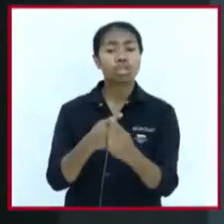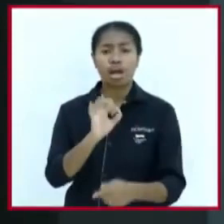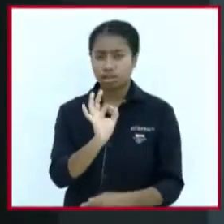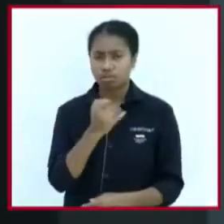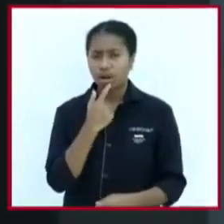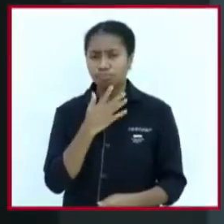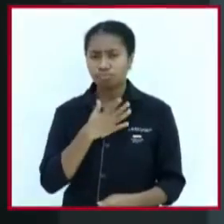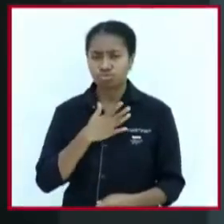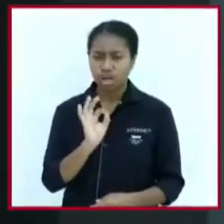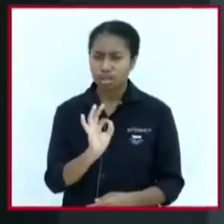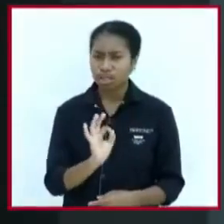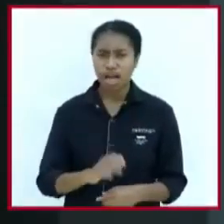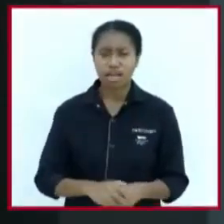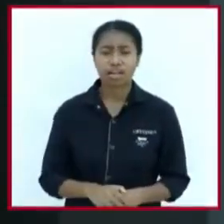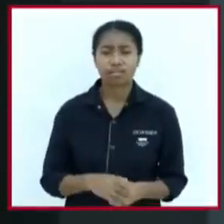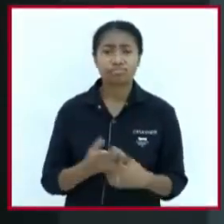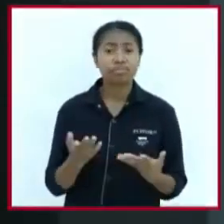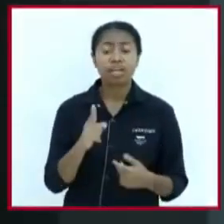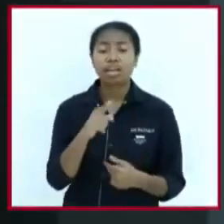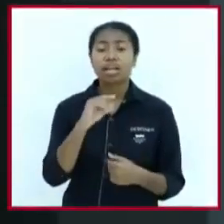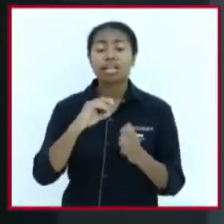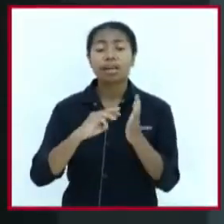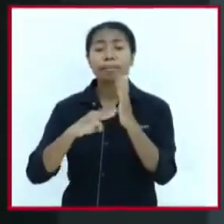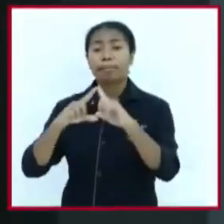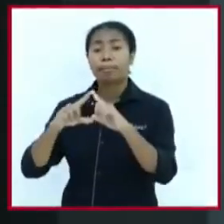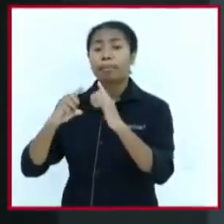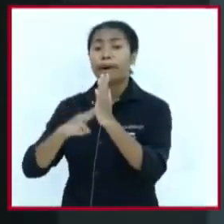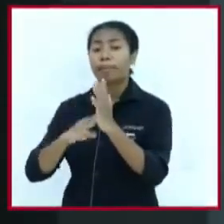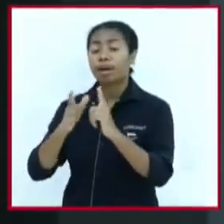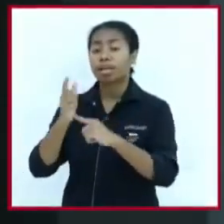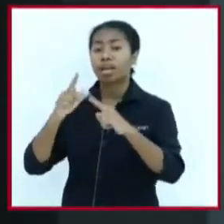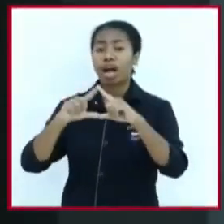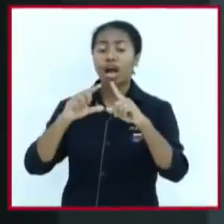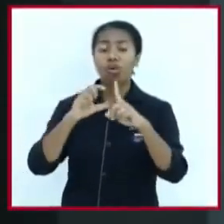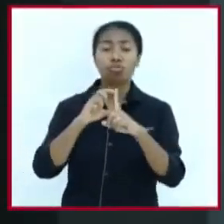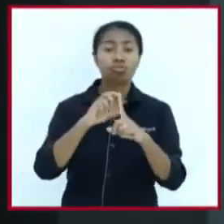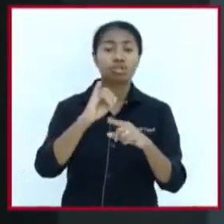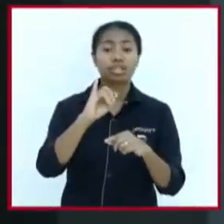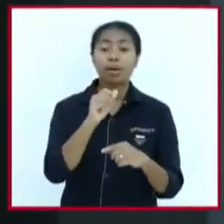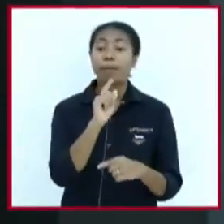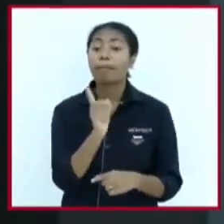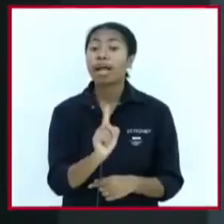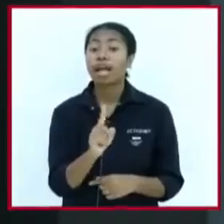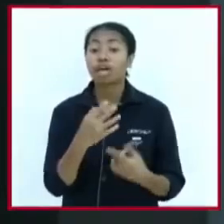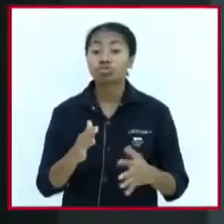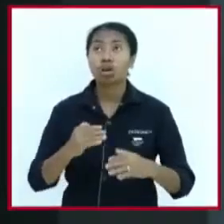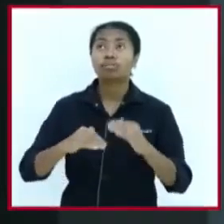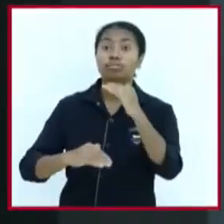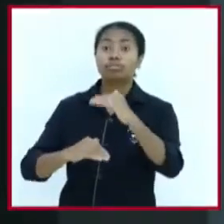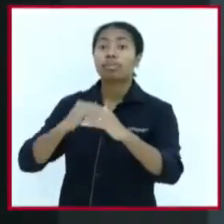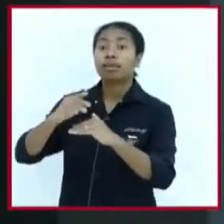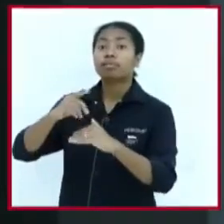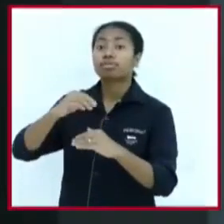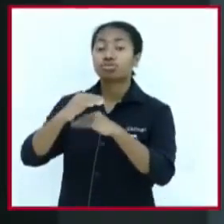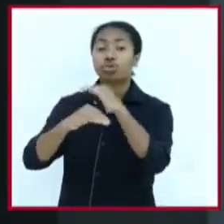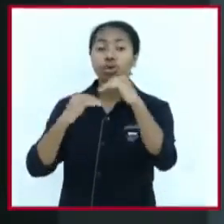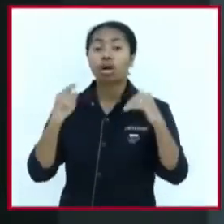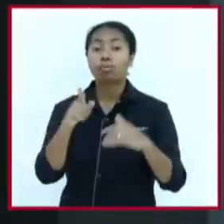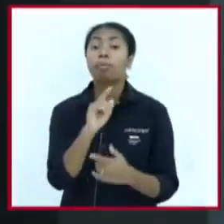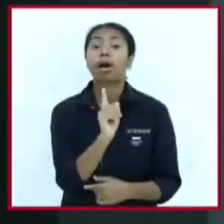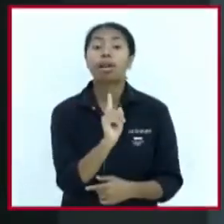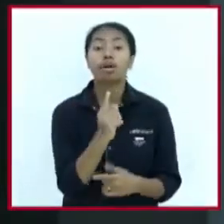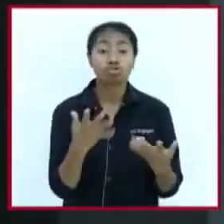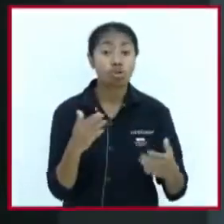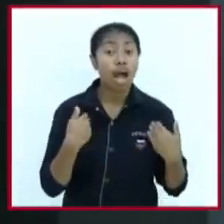Yahudi mana yang sudah naik ke surga ada tapi imam besar Kristen yaitu Kristus